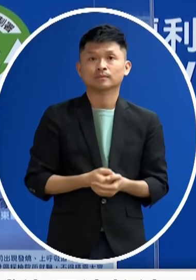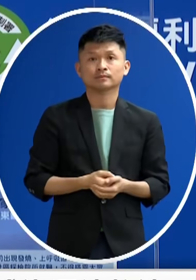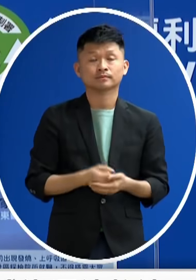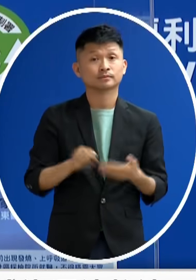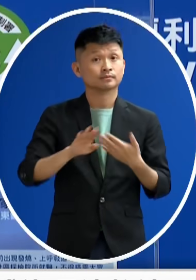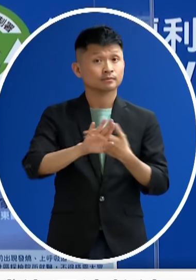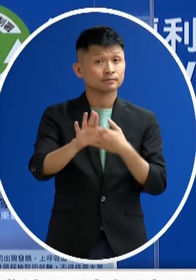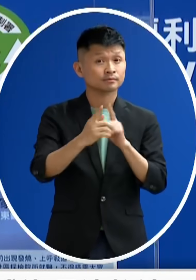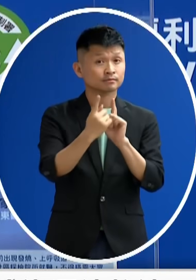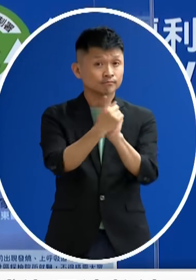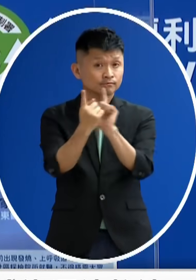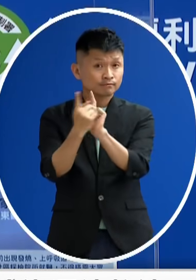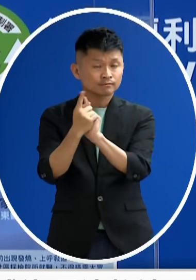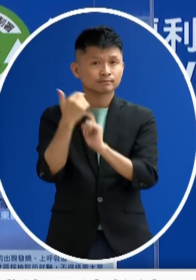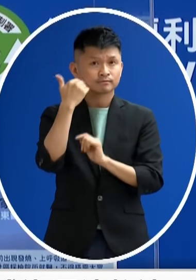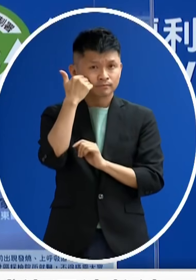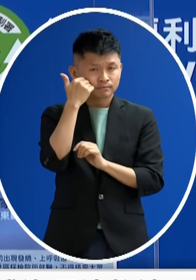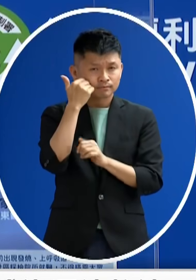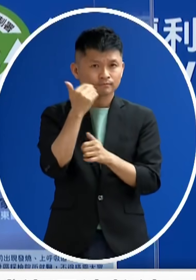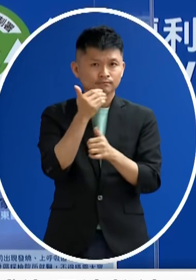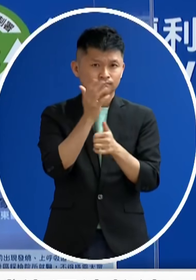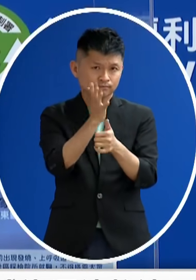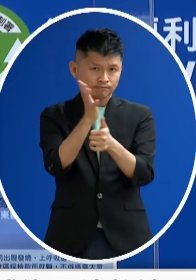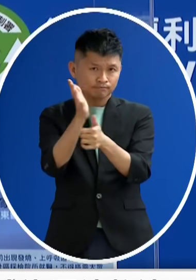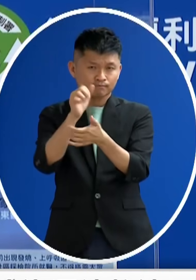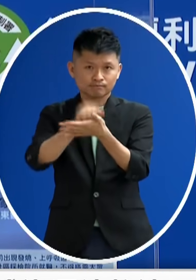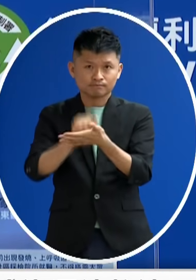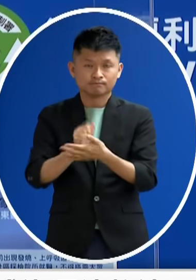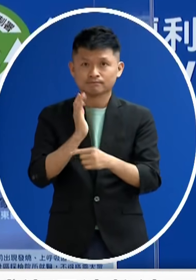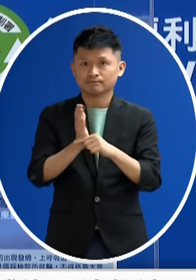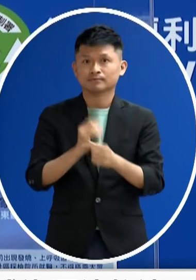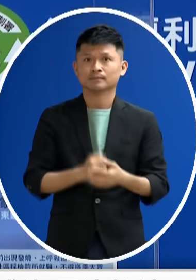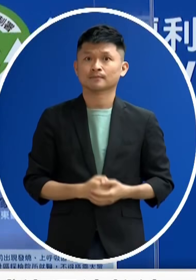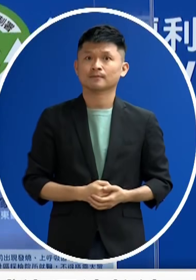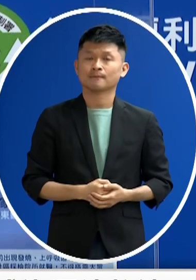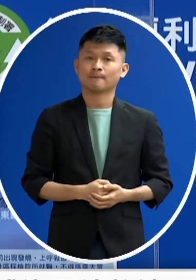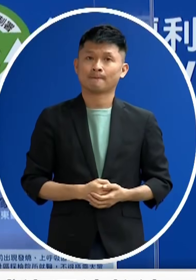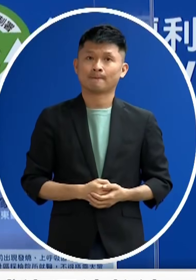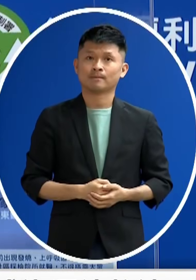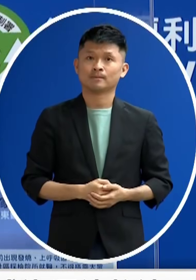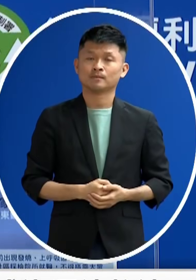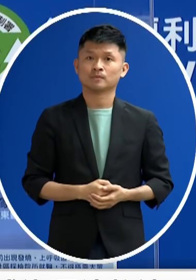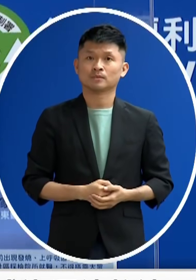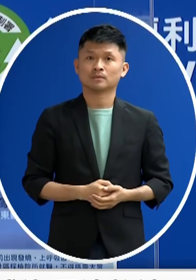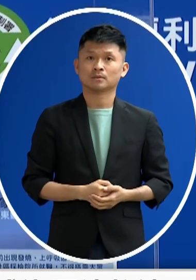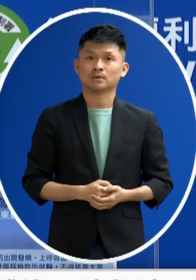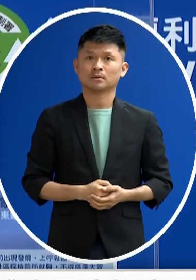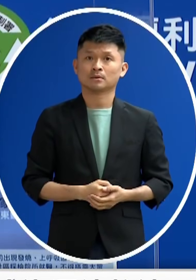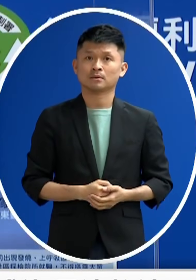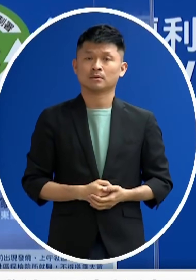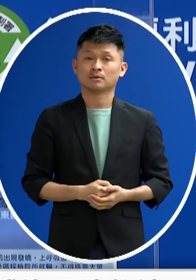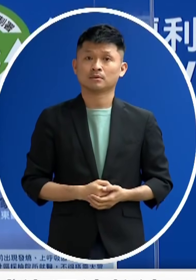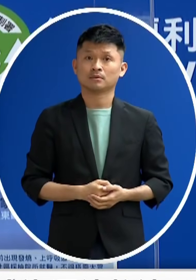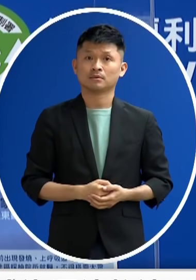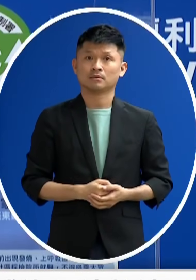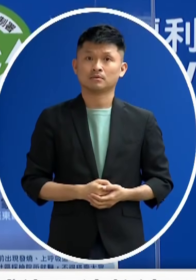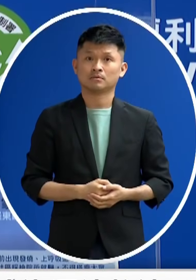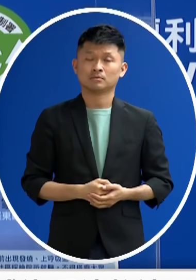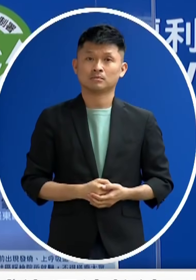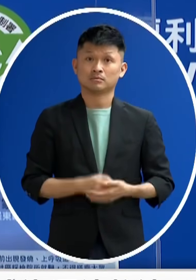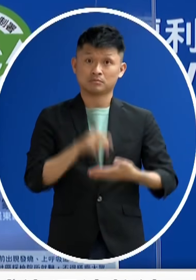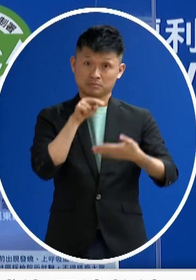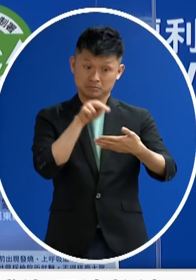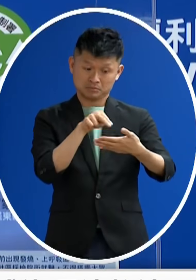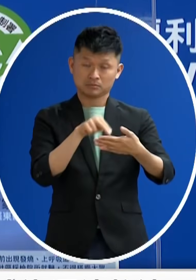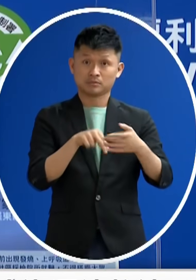他接触者持续调查框列中。好，那这个也是在这个是上面看到的哈，